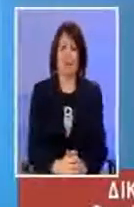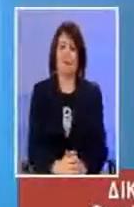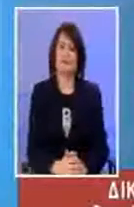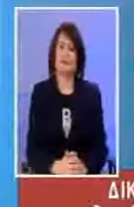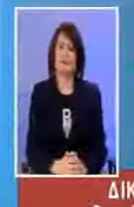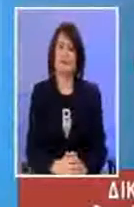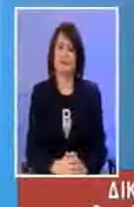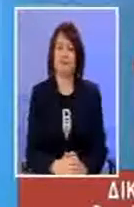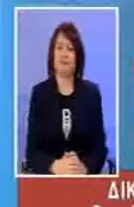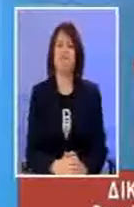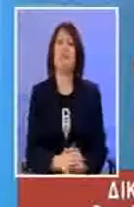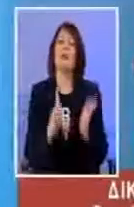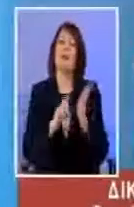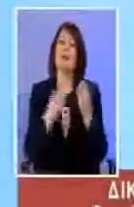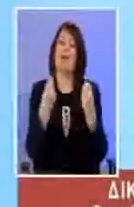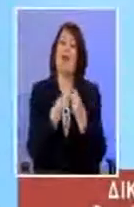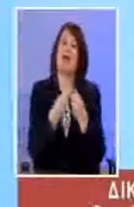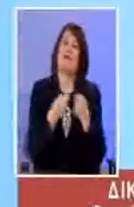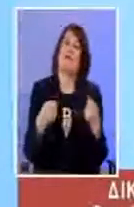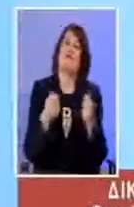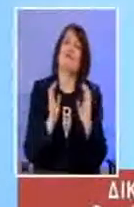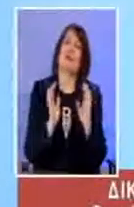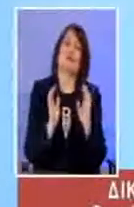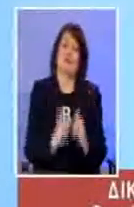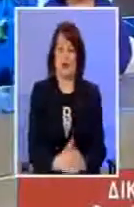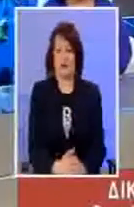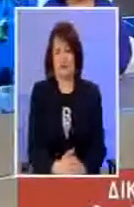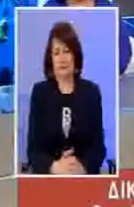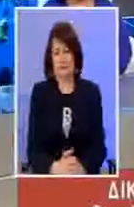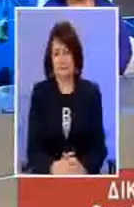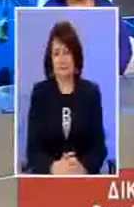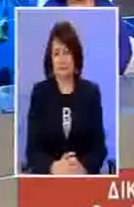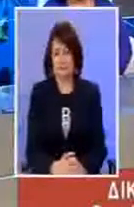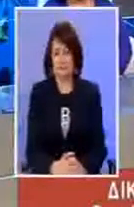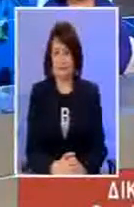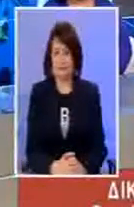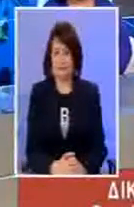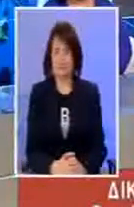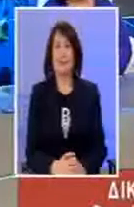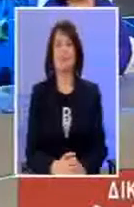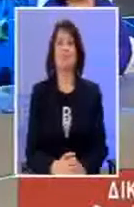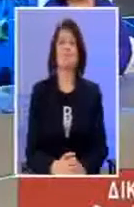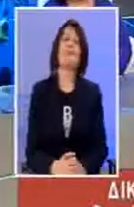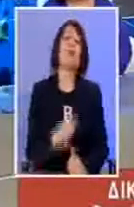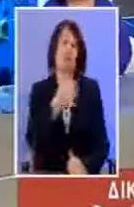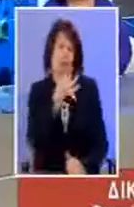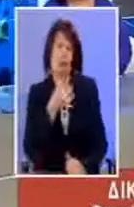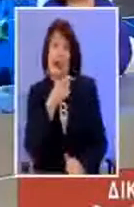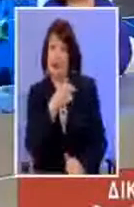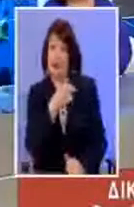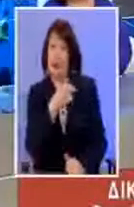αυτές αλλά να τηρηθούν. Να εφαρμόζονται, ακριβώς αυτό. Στις ιστοσελίδες που λέει ο κ. Βασιάς είναι ότι